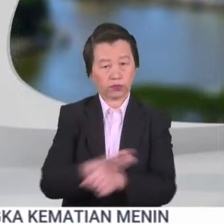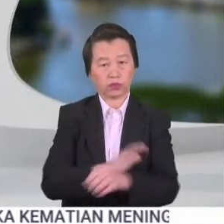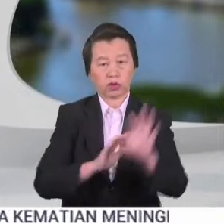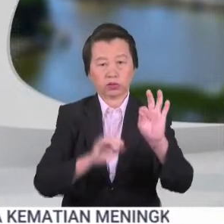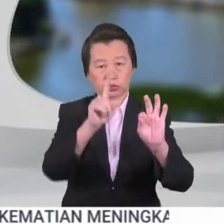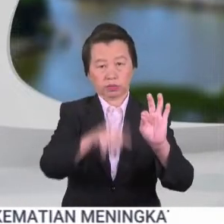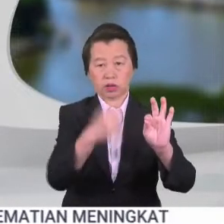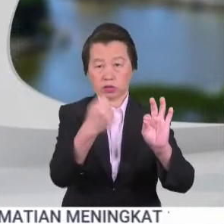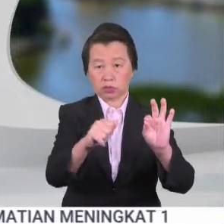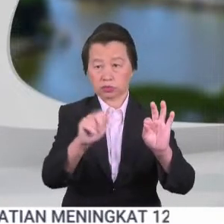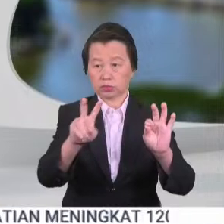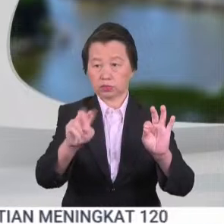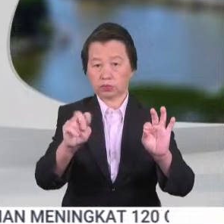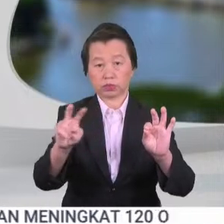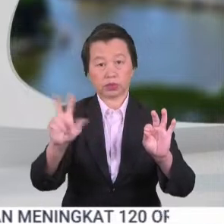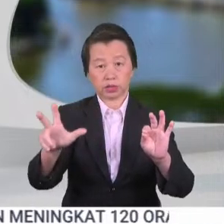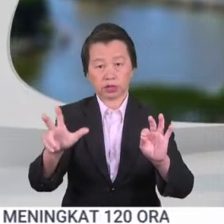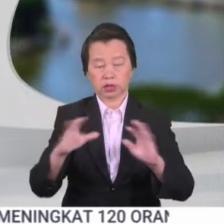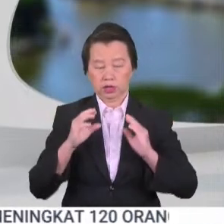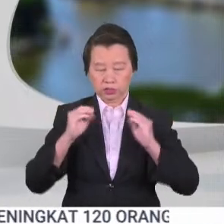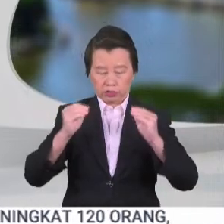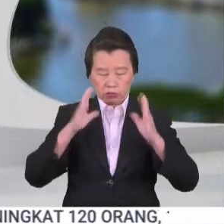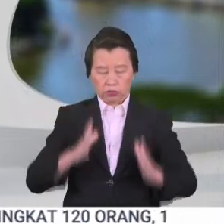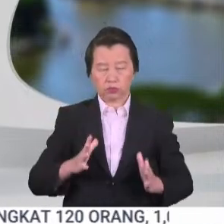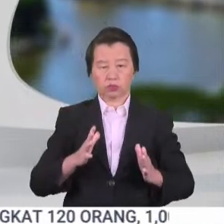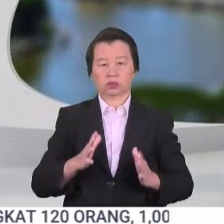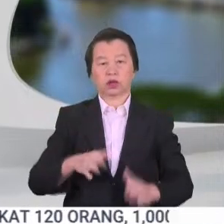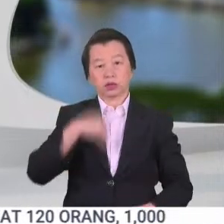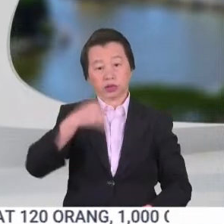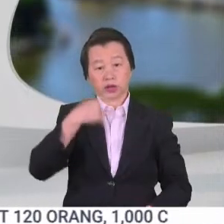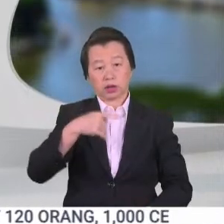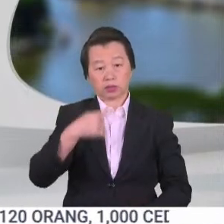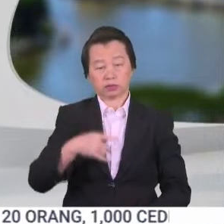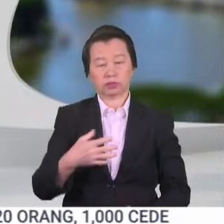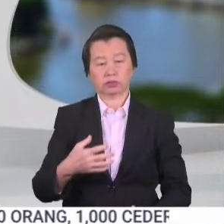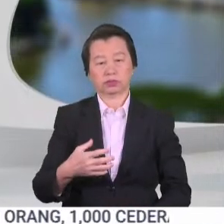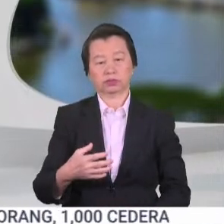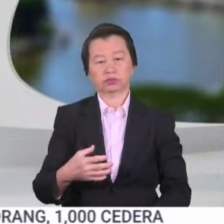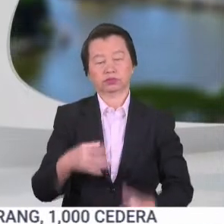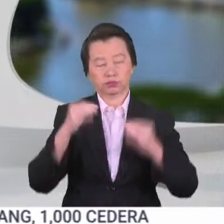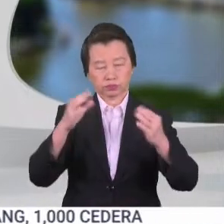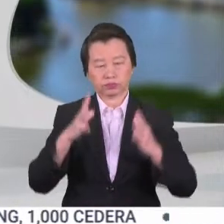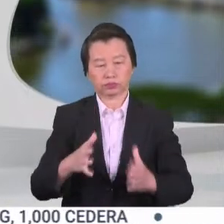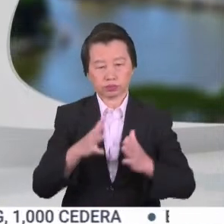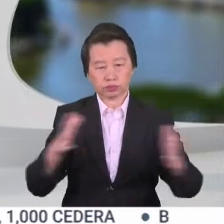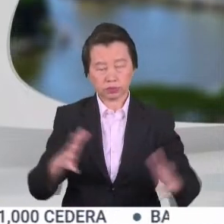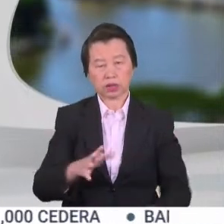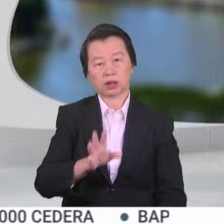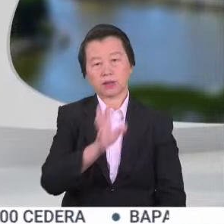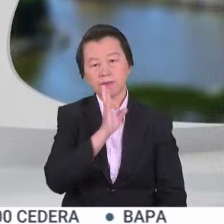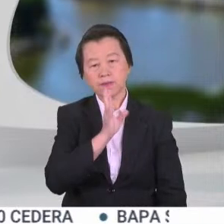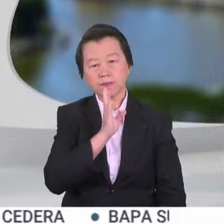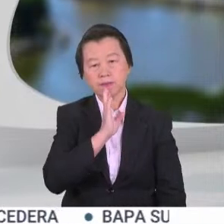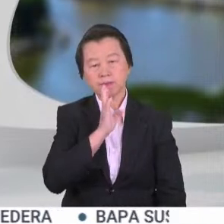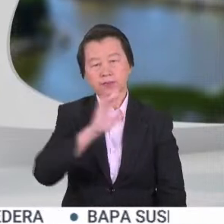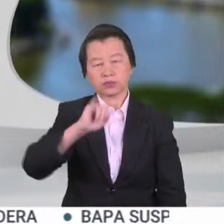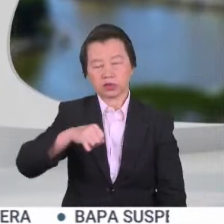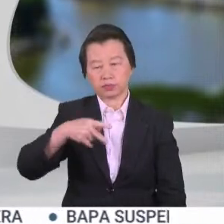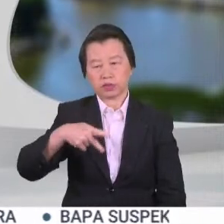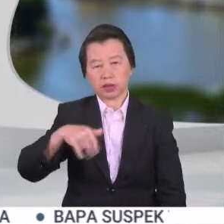Oktober 2023 menurut guru besar SK Ulu segan Yahya piduman jabatan pendidikan Negeri Sarawak